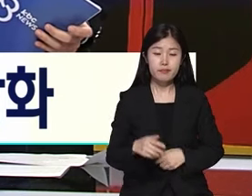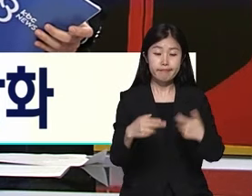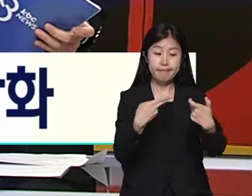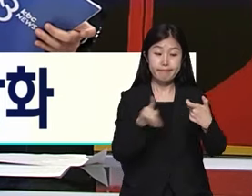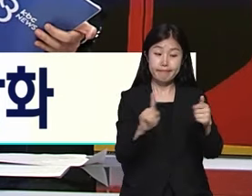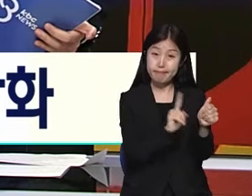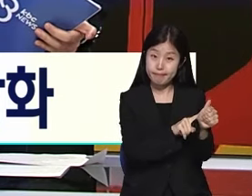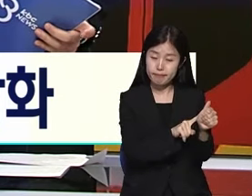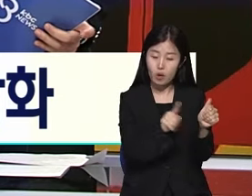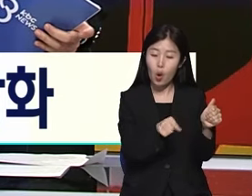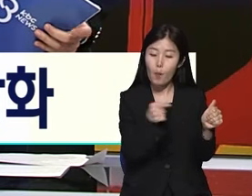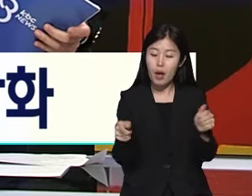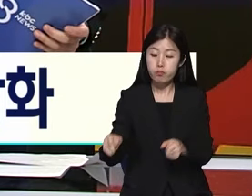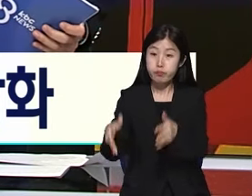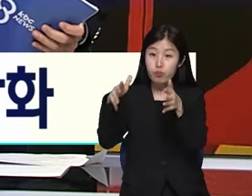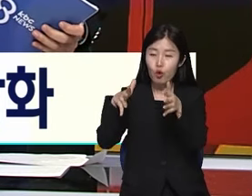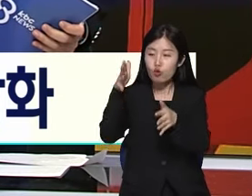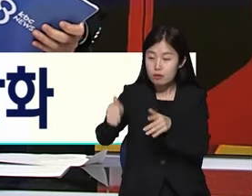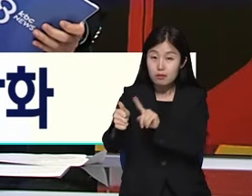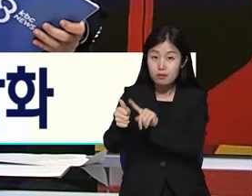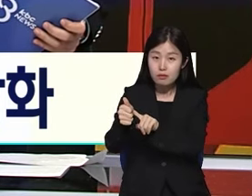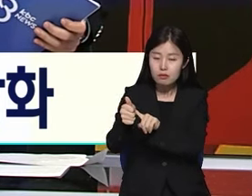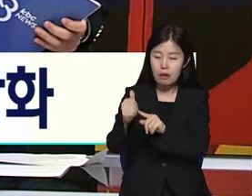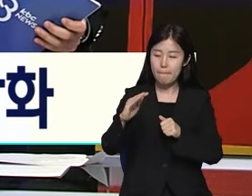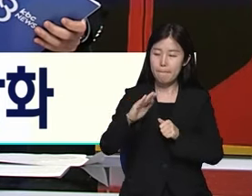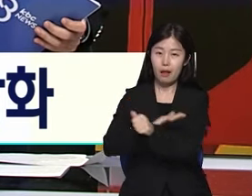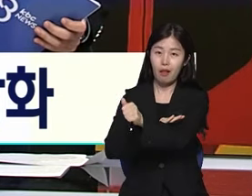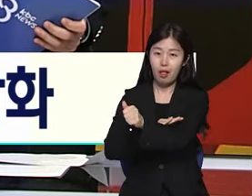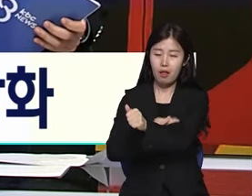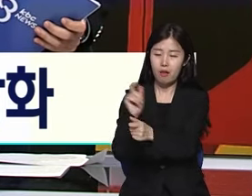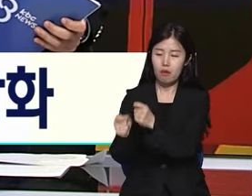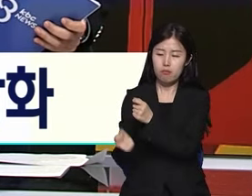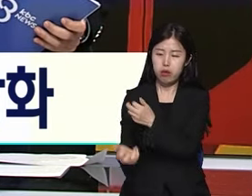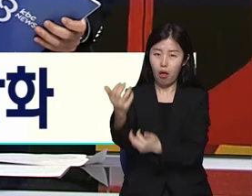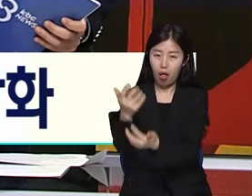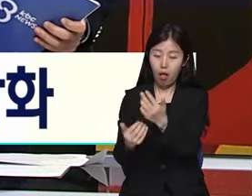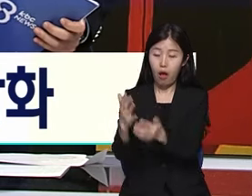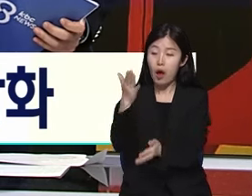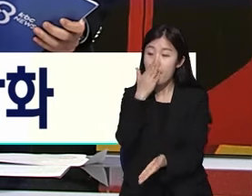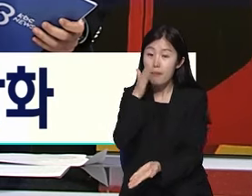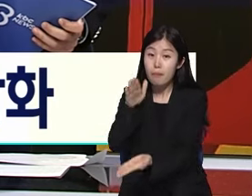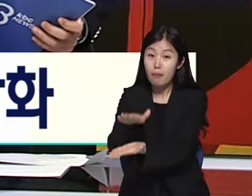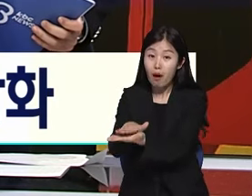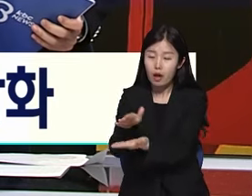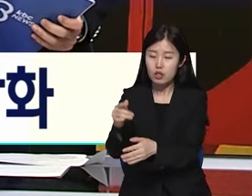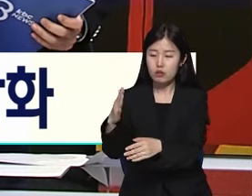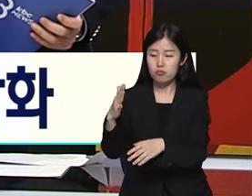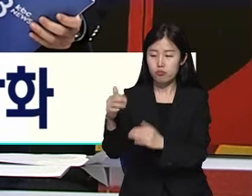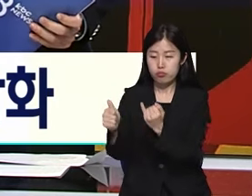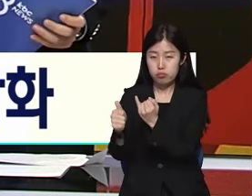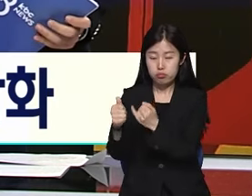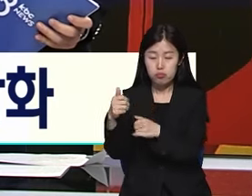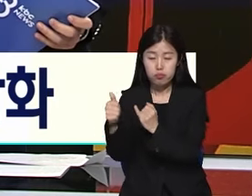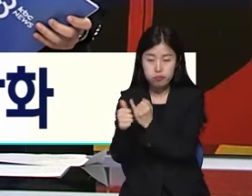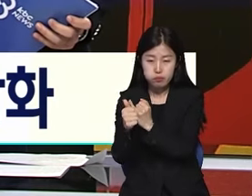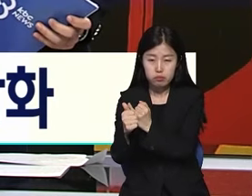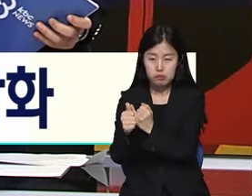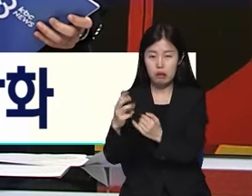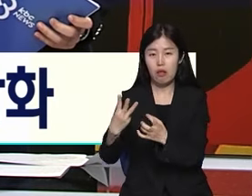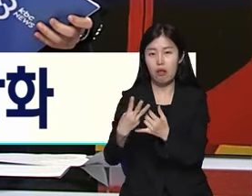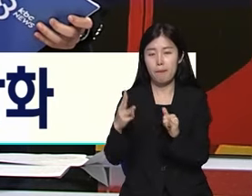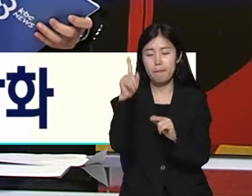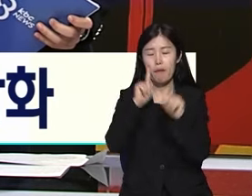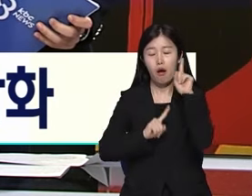60대 남성이 옆 건물 주인의 집에 찾아가 불을 질러 방화범과 피해자 등 3명이 심각한 화상을 입었습니다. 이